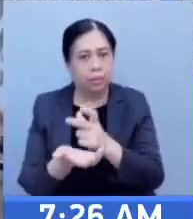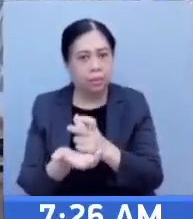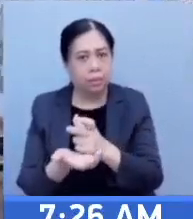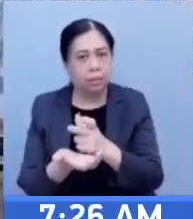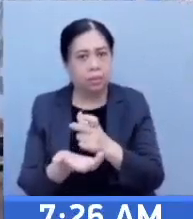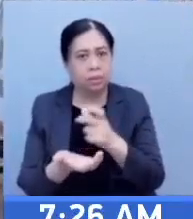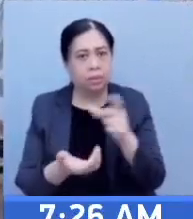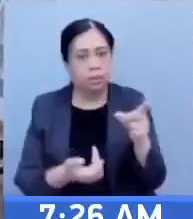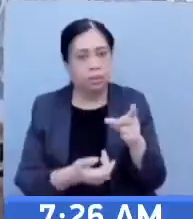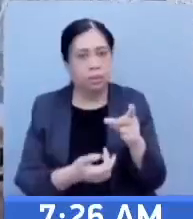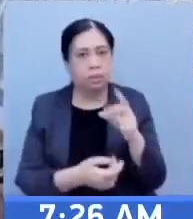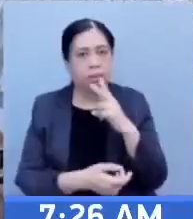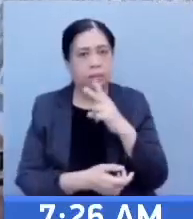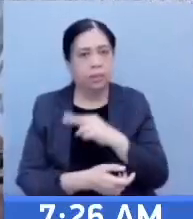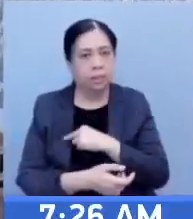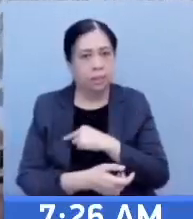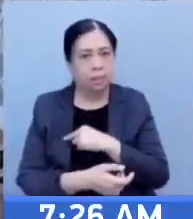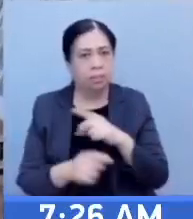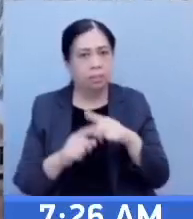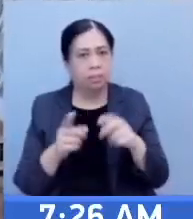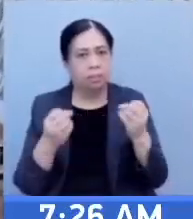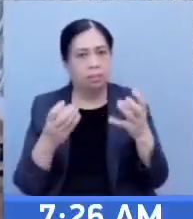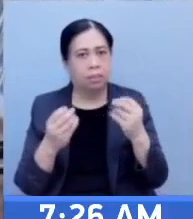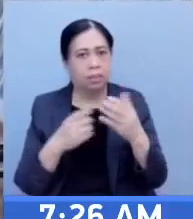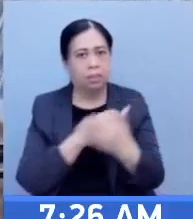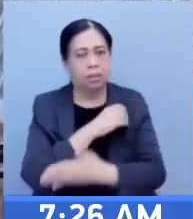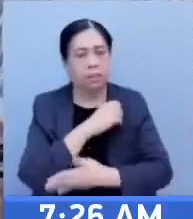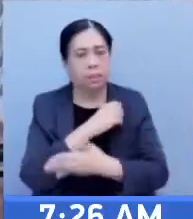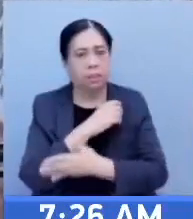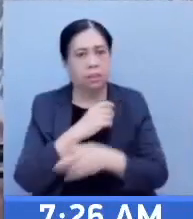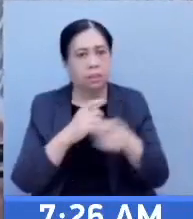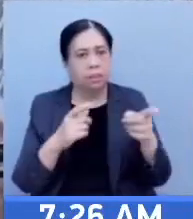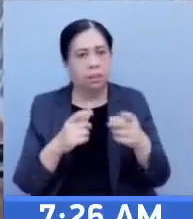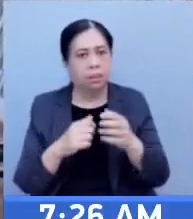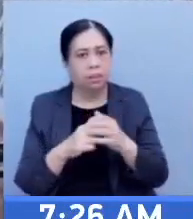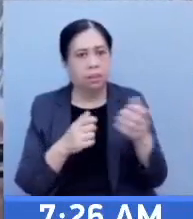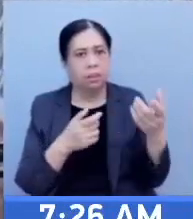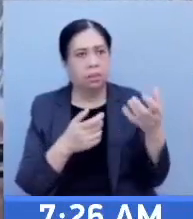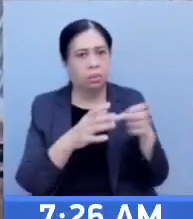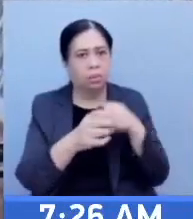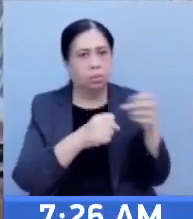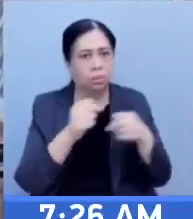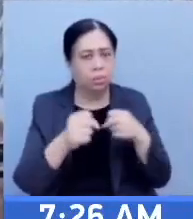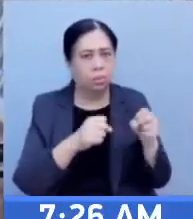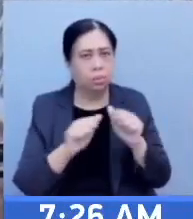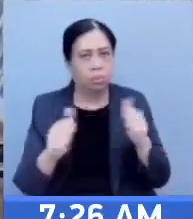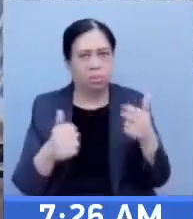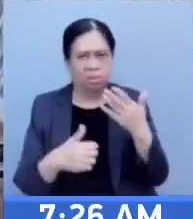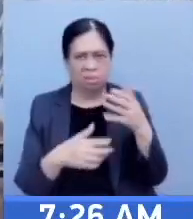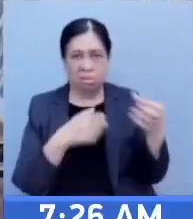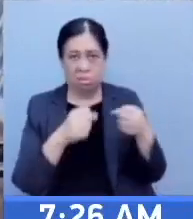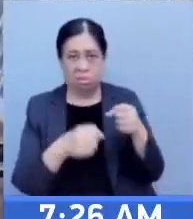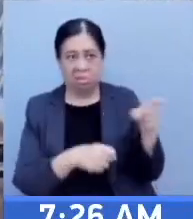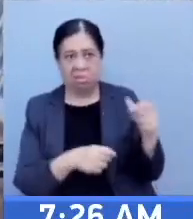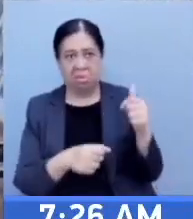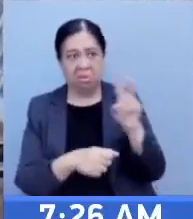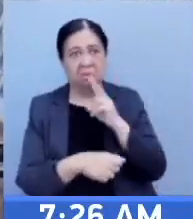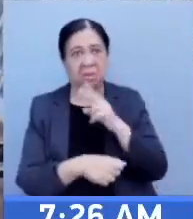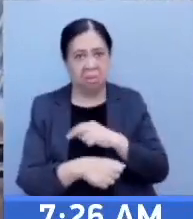Vietnam. Pero marami pong countries ang nag-aagawan for the supply. Hindi nag-aagawan. Ayaw nga tanggapin na ibang country.